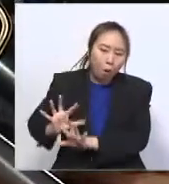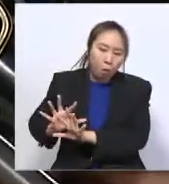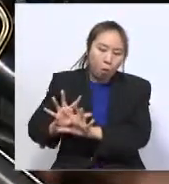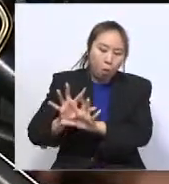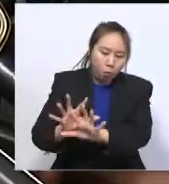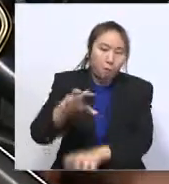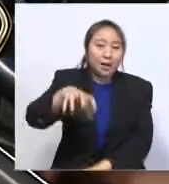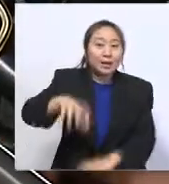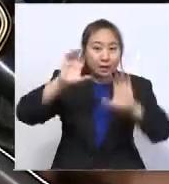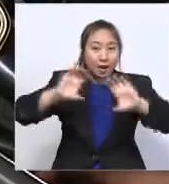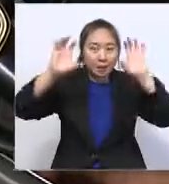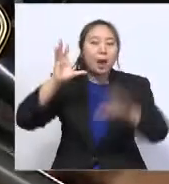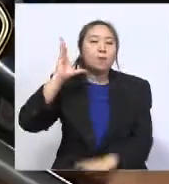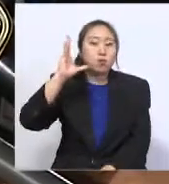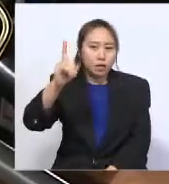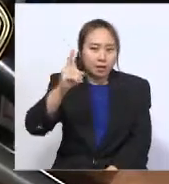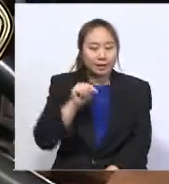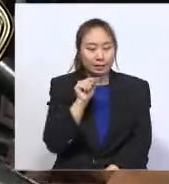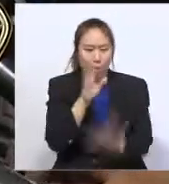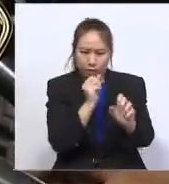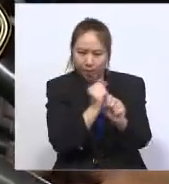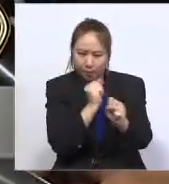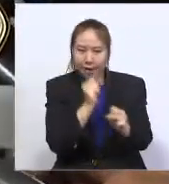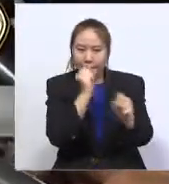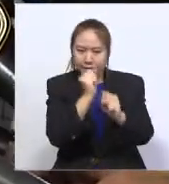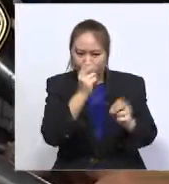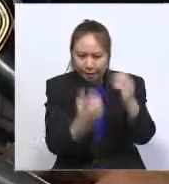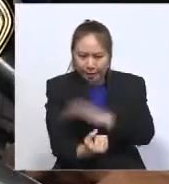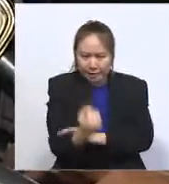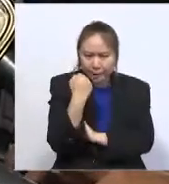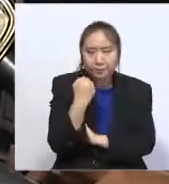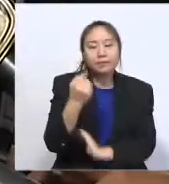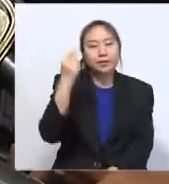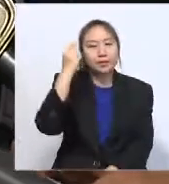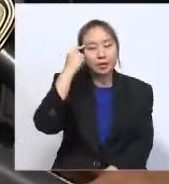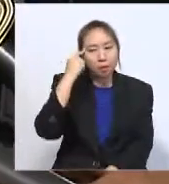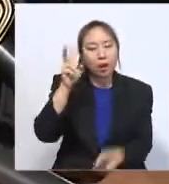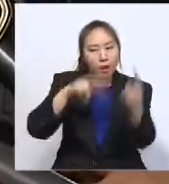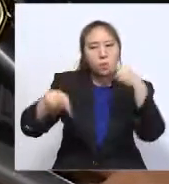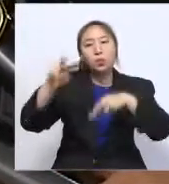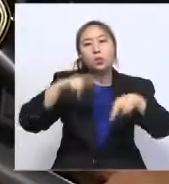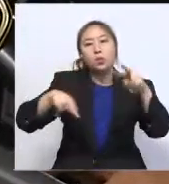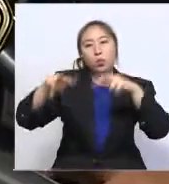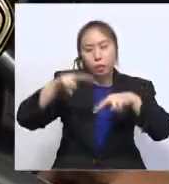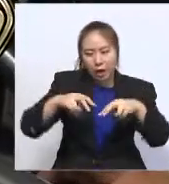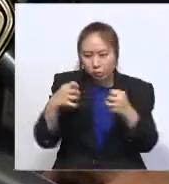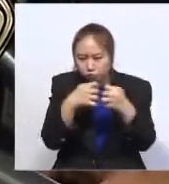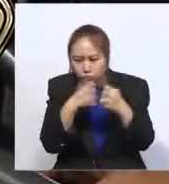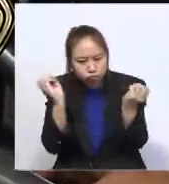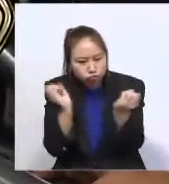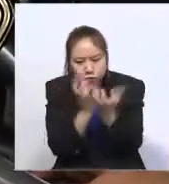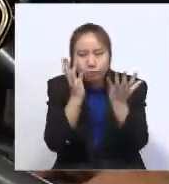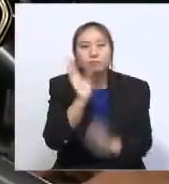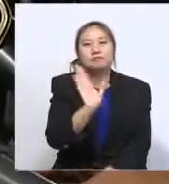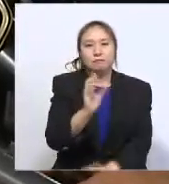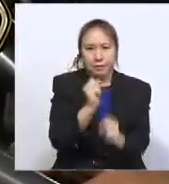ในวันพรุ่งนี้ค่ะโดยกำชับเจ้าหน้าที่ปฏิบัติหน้าที่อย่างเข้มงวดแล้วก็มั่นใจด้วยนะคะว่าจะดูแลสถานการณ์ไม่ให้เกิดเหตุวุ่นวายพ